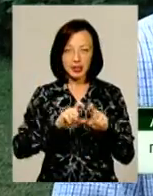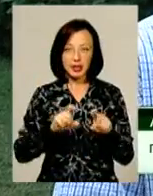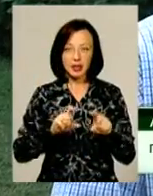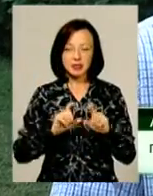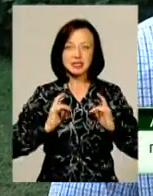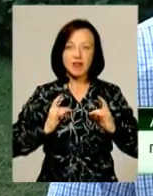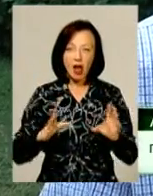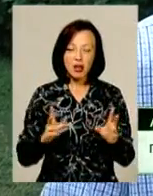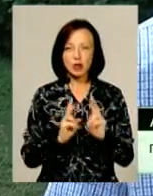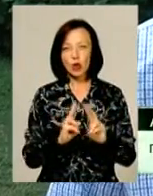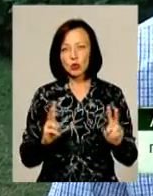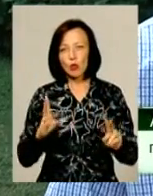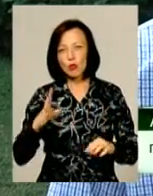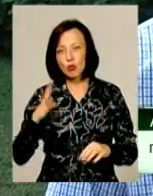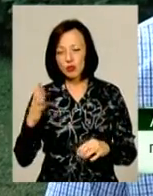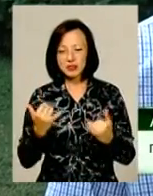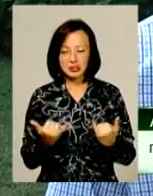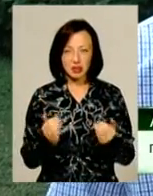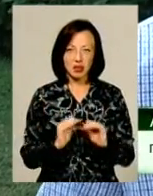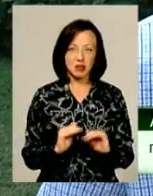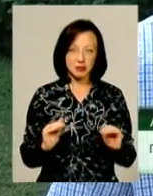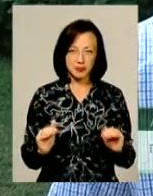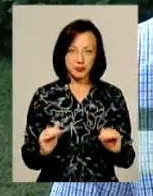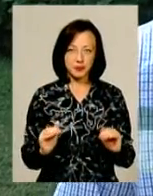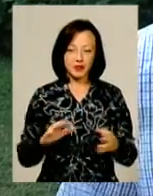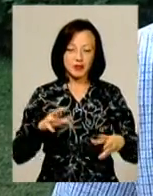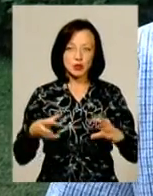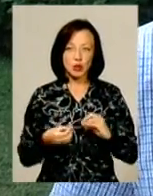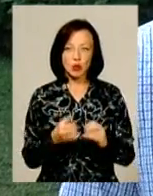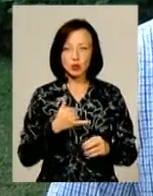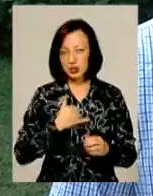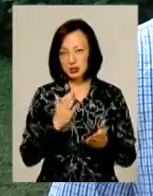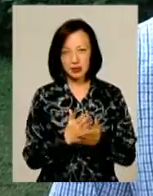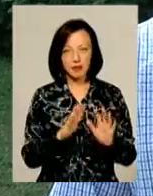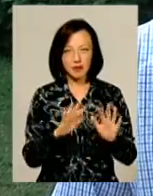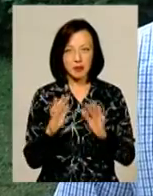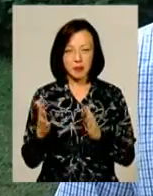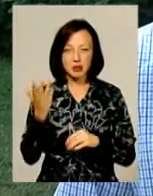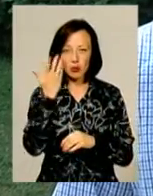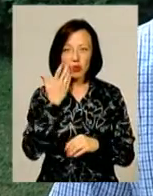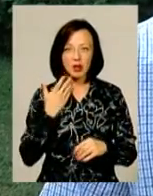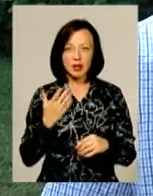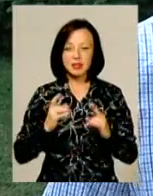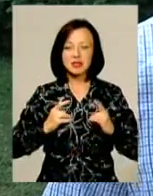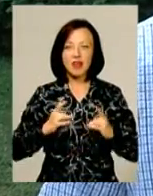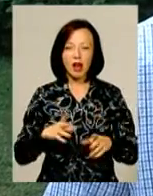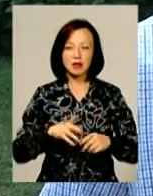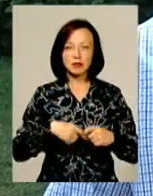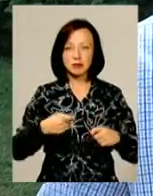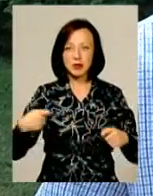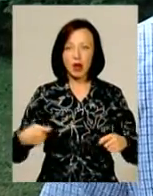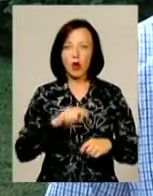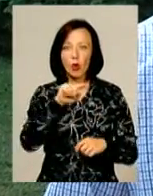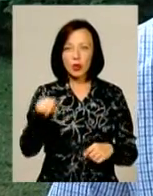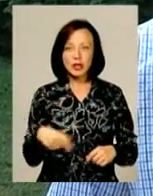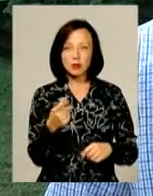ті, хто були дітьми, і ті, хто зараз є дітьми. В результаті у нас є випадки, коли лінійки затягуються по годину, по півтори,